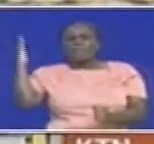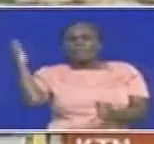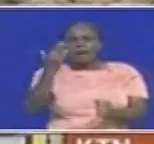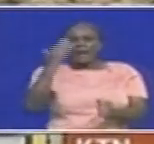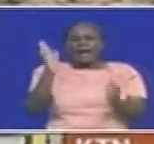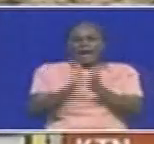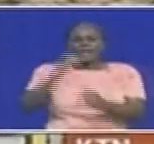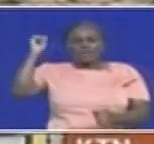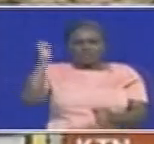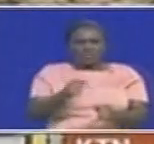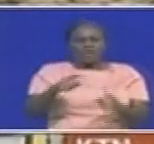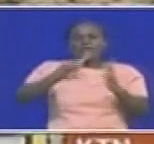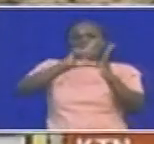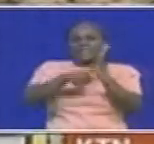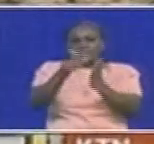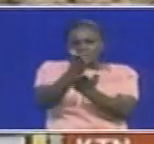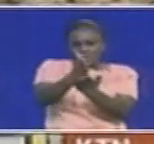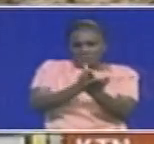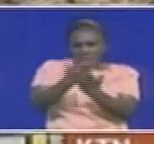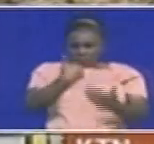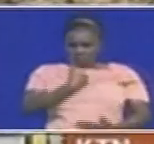mikuki na kisha kulipasiwa tumbo.